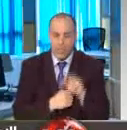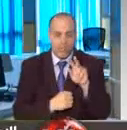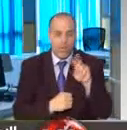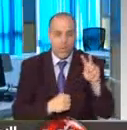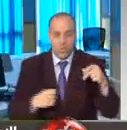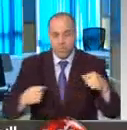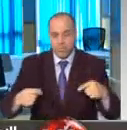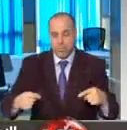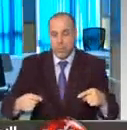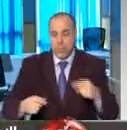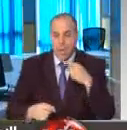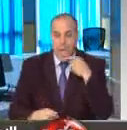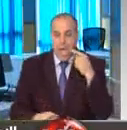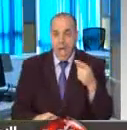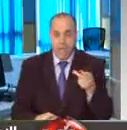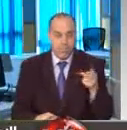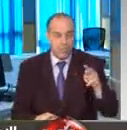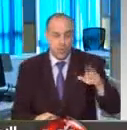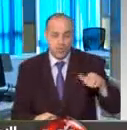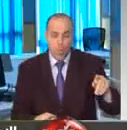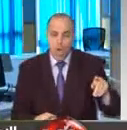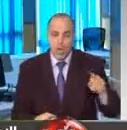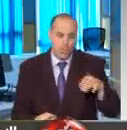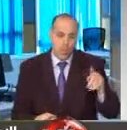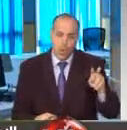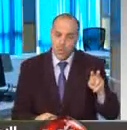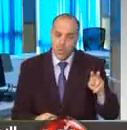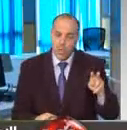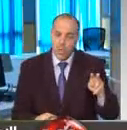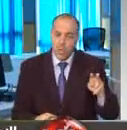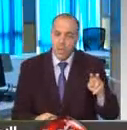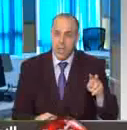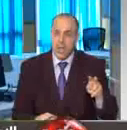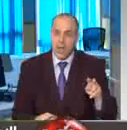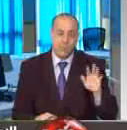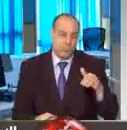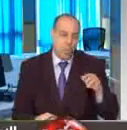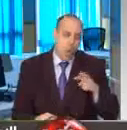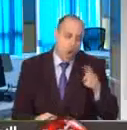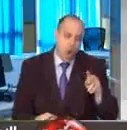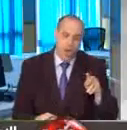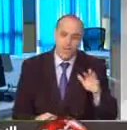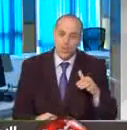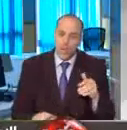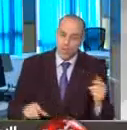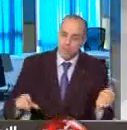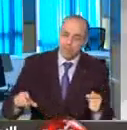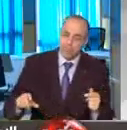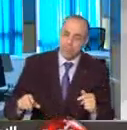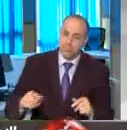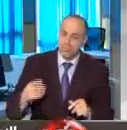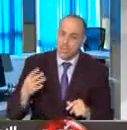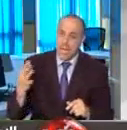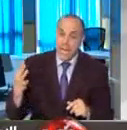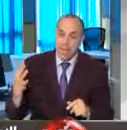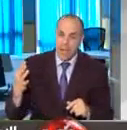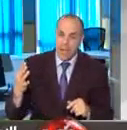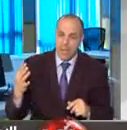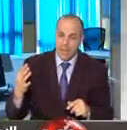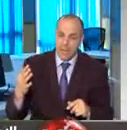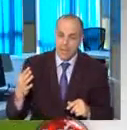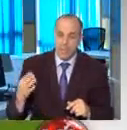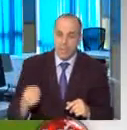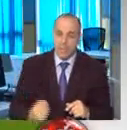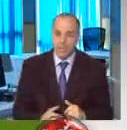22. وتناوب ماكغوين وستيفان مايوك وبابلو سانشيز وجيتي على تسجيل أهداف